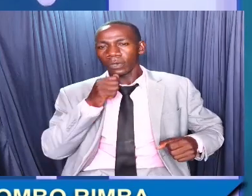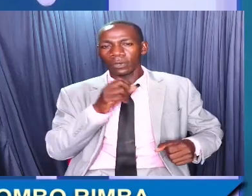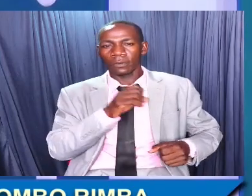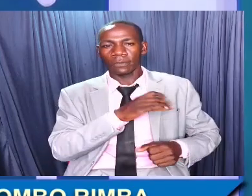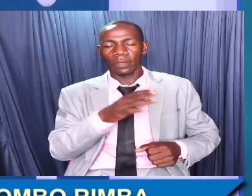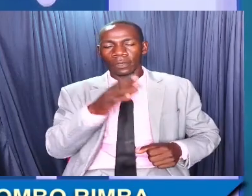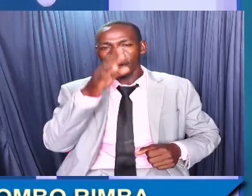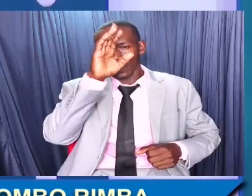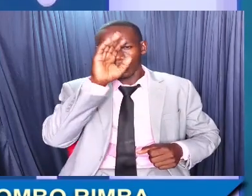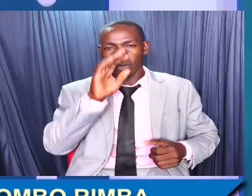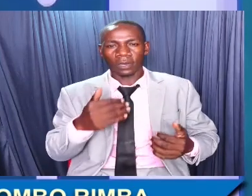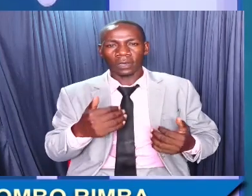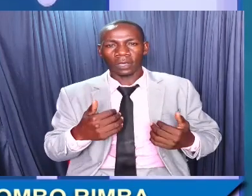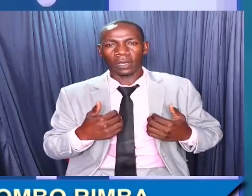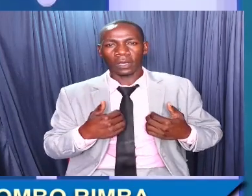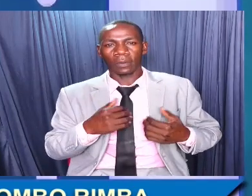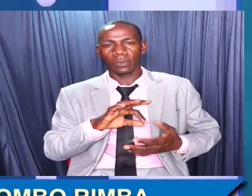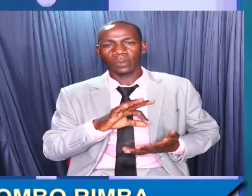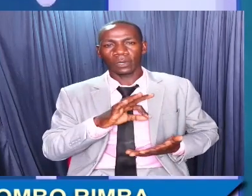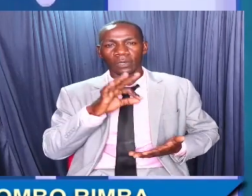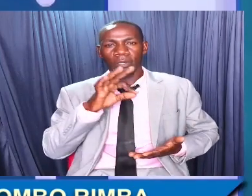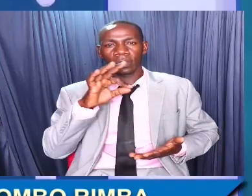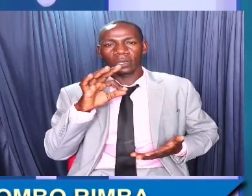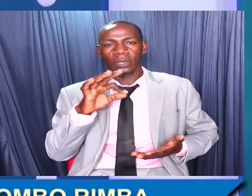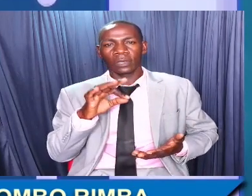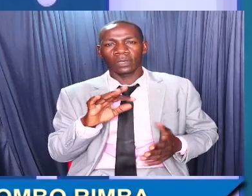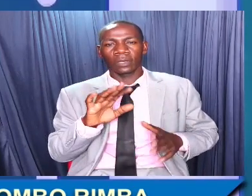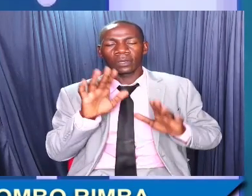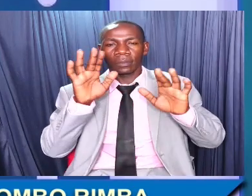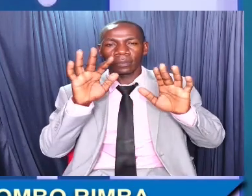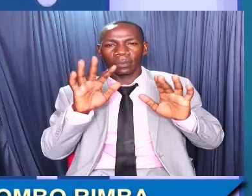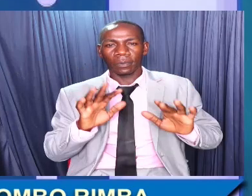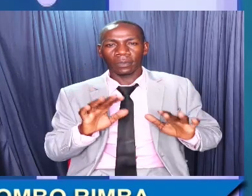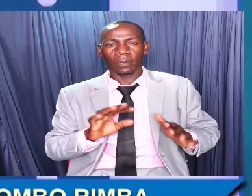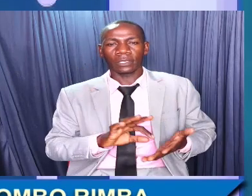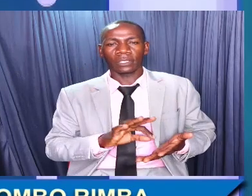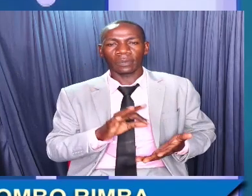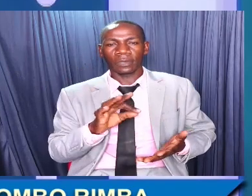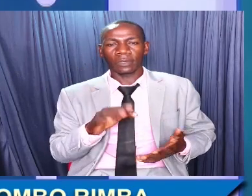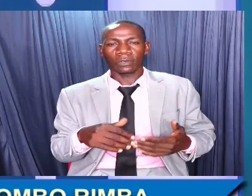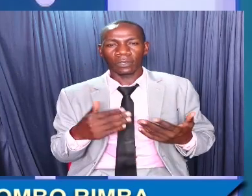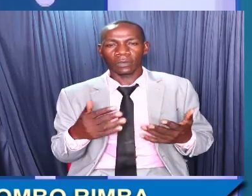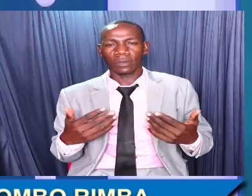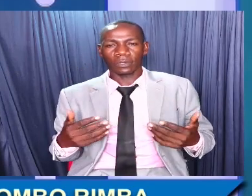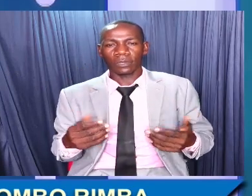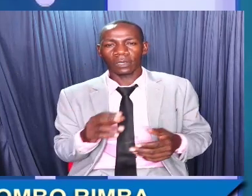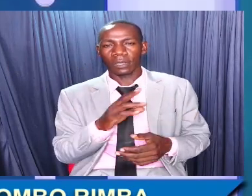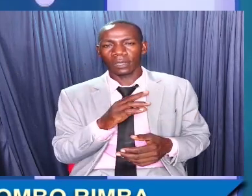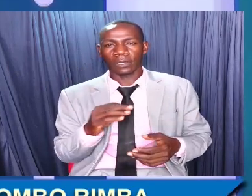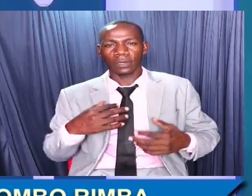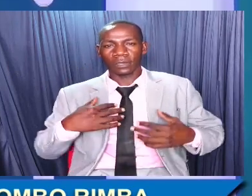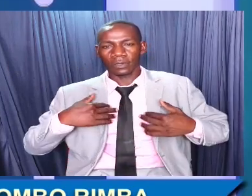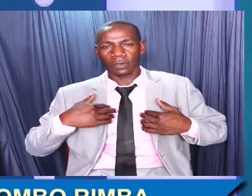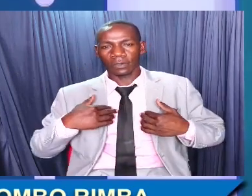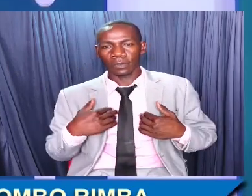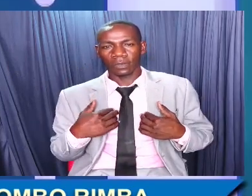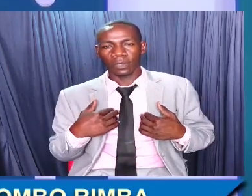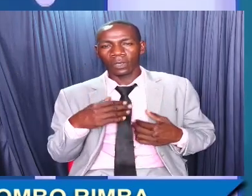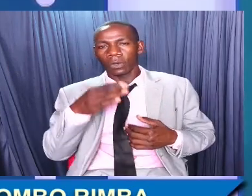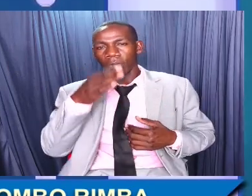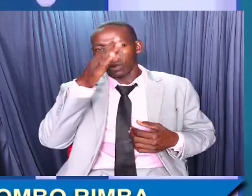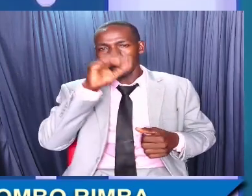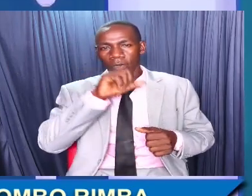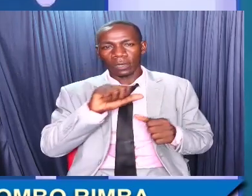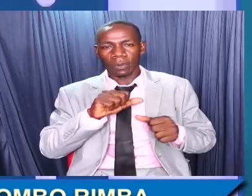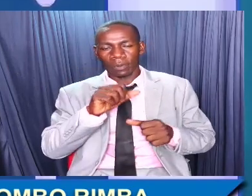anaweza kuingiwa na roho, again he can have a spirit in him. Ya huruma apeane kitu ili angalau apumzike. The sympathy at least to share something. Je, baba yenu aliye mbinguni. What